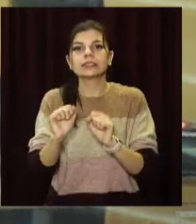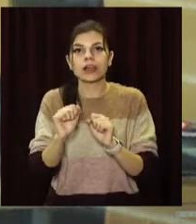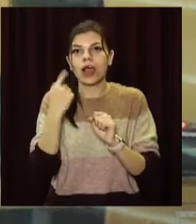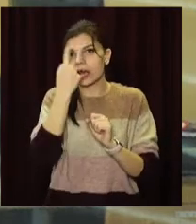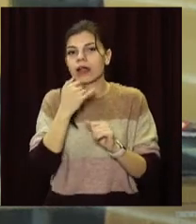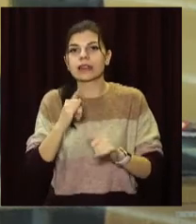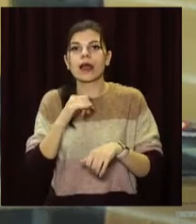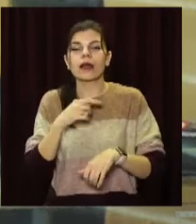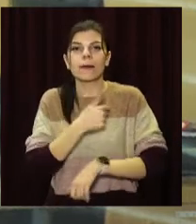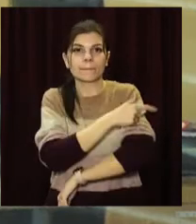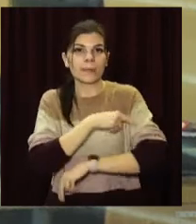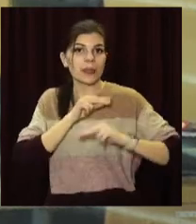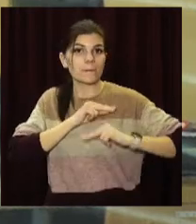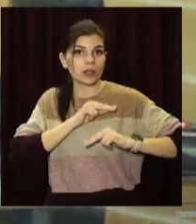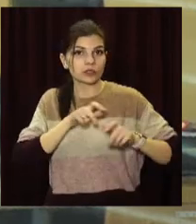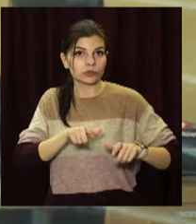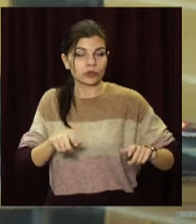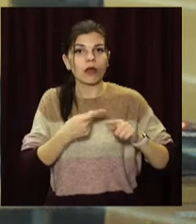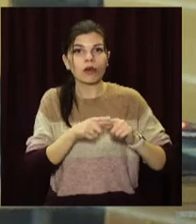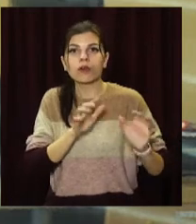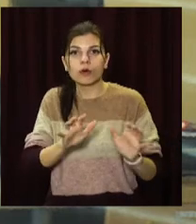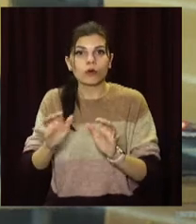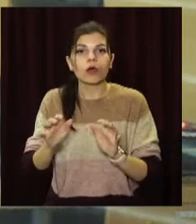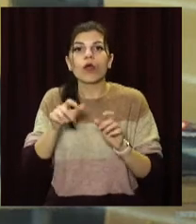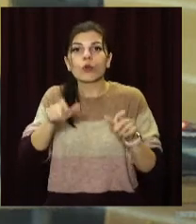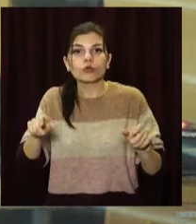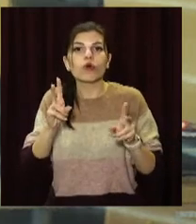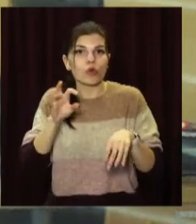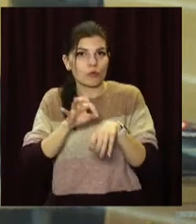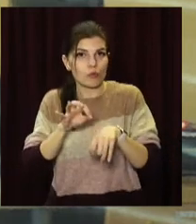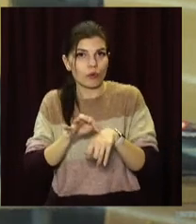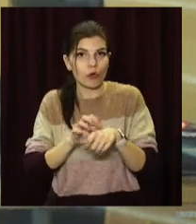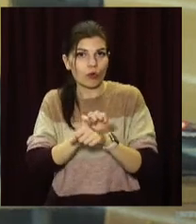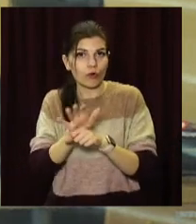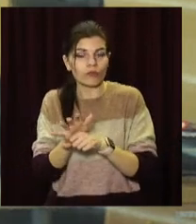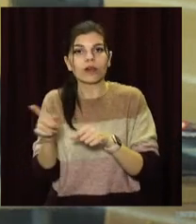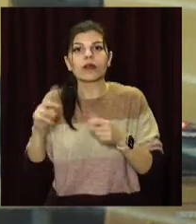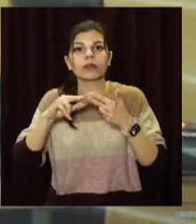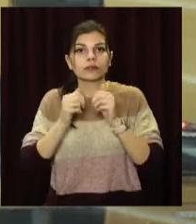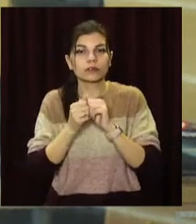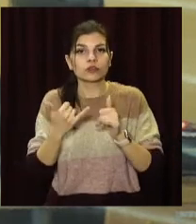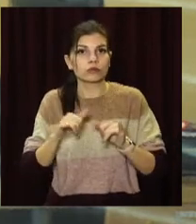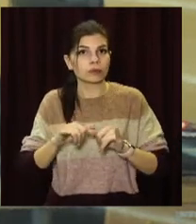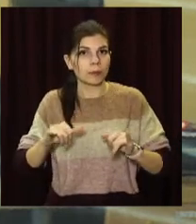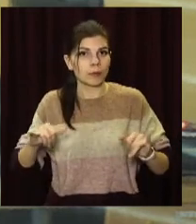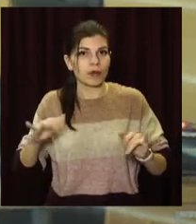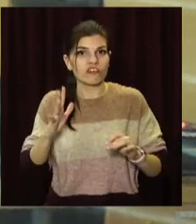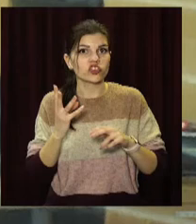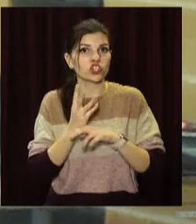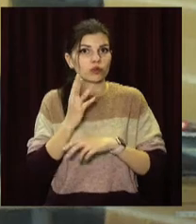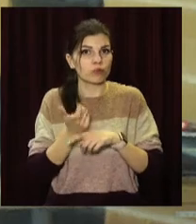для медпрацівників. Ці лікарі опікуються хворими на ковід. Їх за останній місяць у Кам'янському побільшало аж